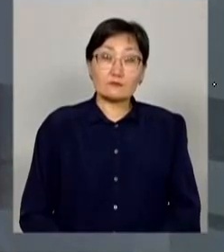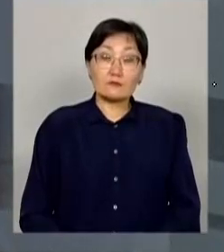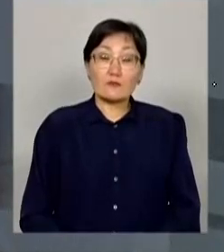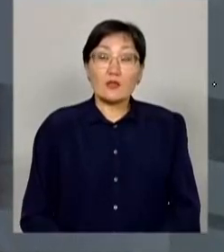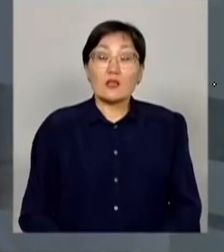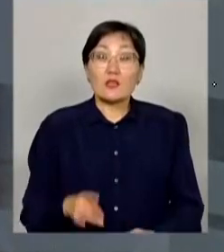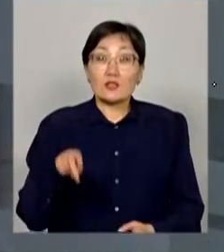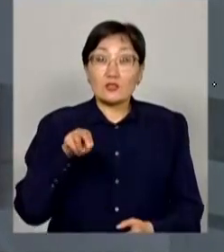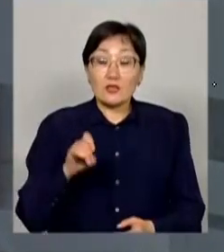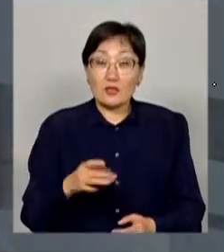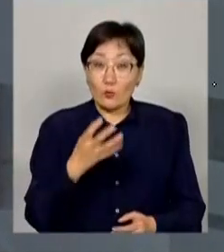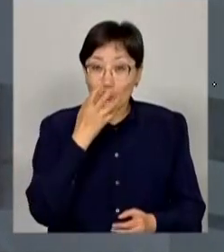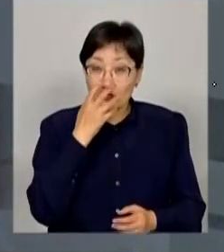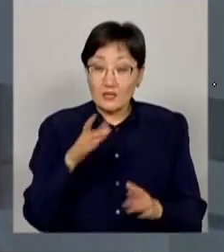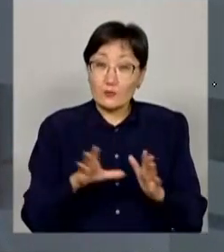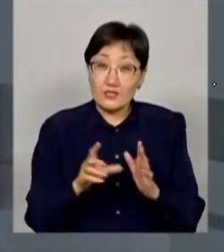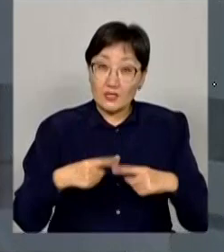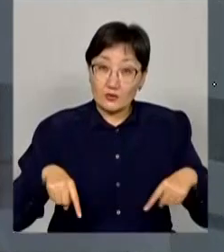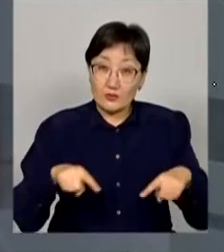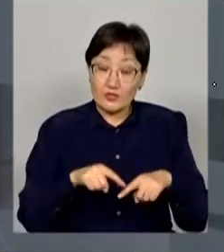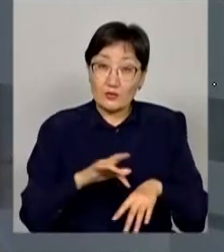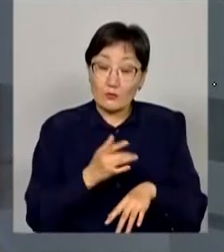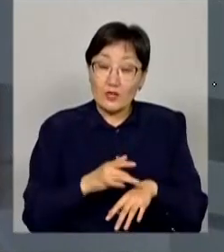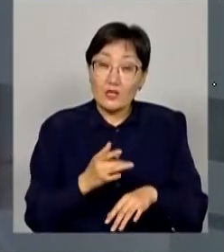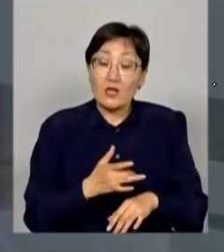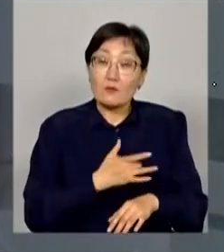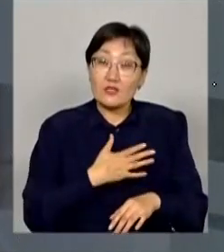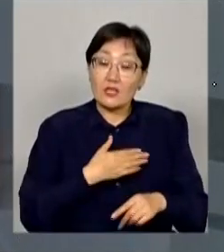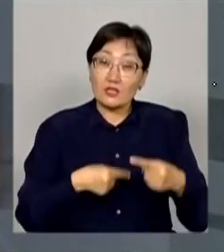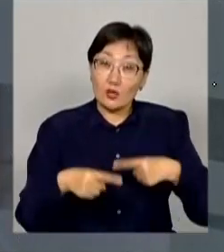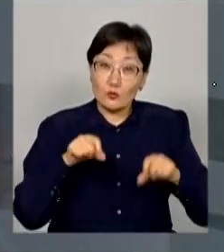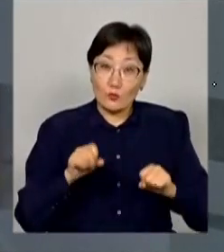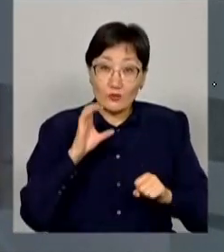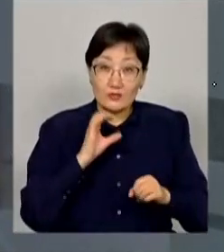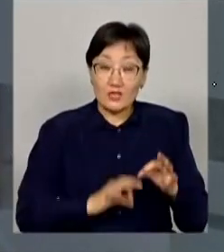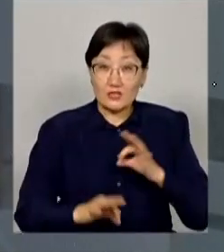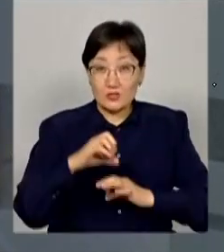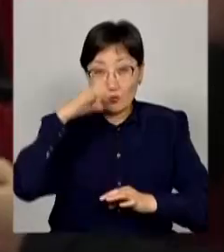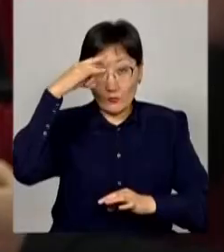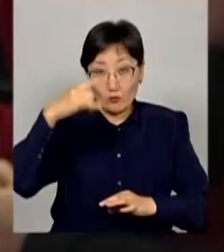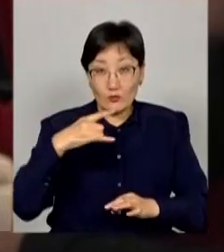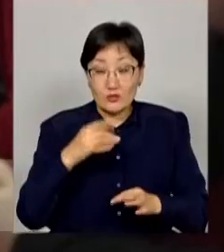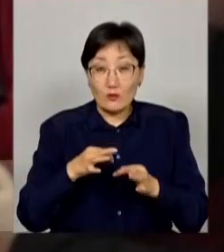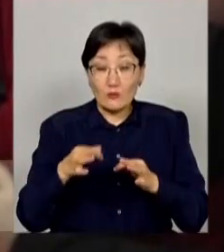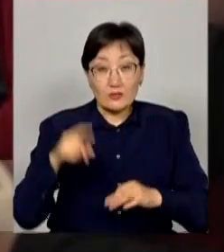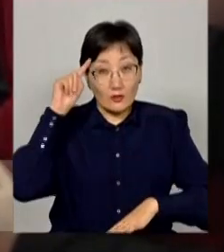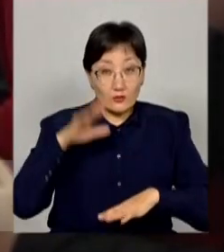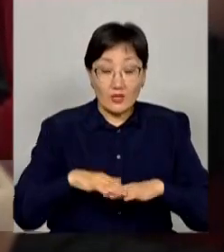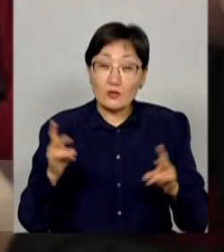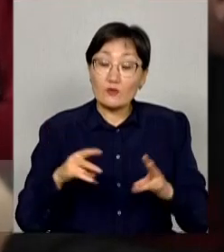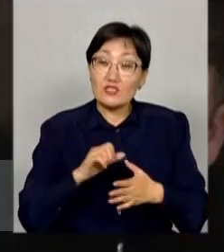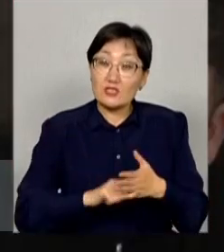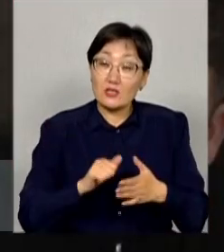Ал Риддер жылу электр орталығы коммуналдық меншікке қайтарылуы мүмкін. Шығыс Қазақстан облысының әкімі Даниал Ахметов апат